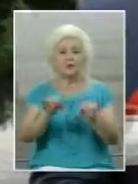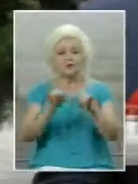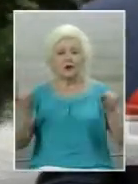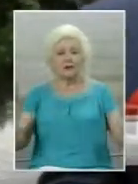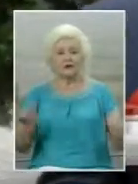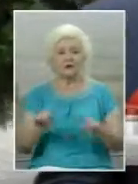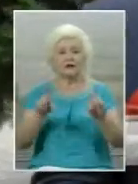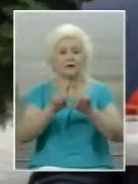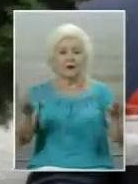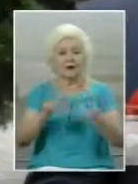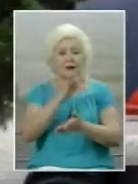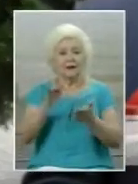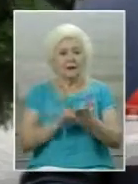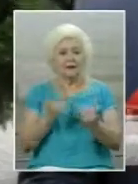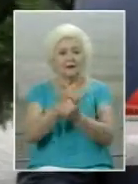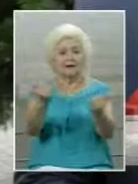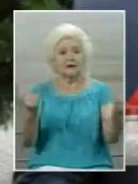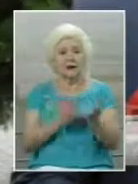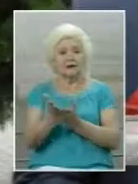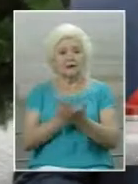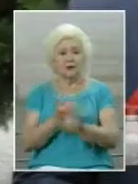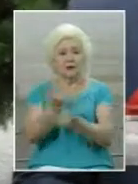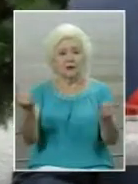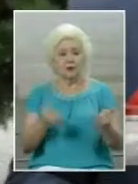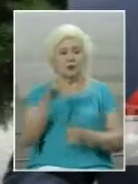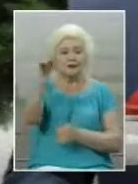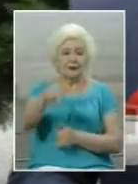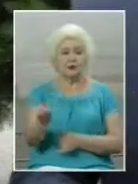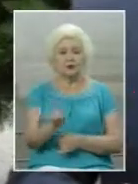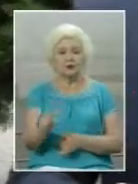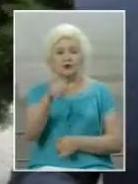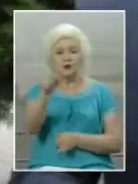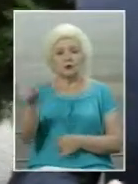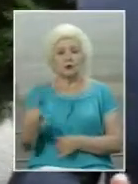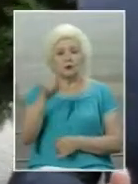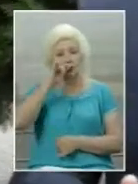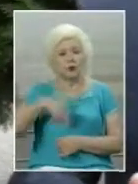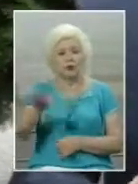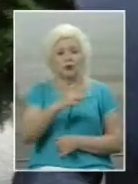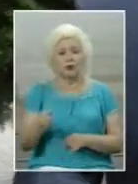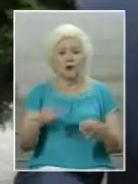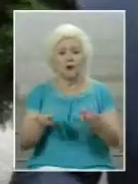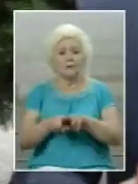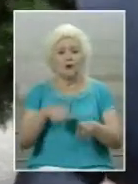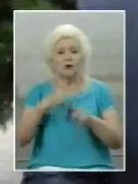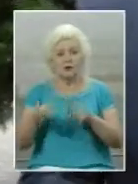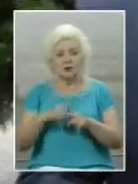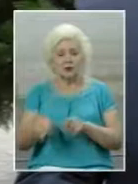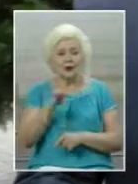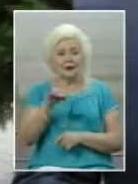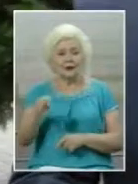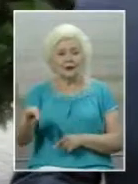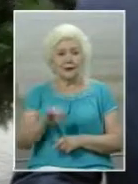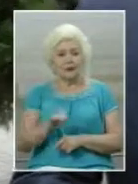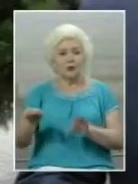фронт офісів, саме центрів надання адміністративних послуг, саме для того, щоб громадяни України як можна скоріше з Криму, скоріше